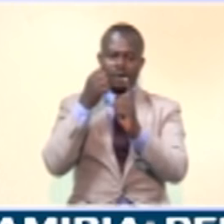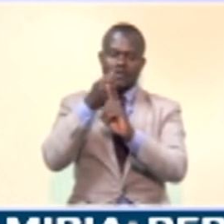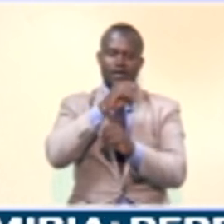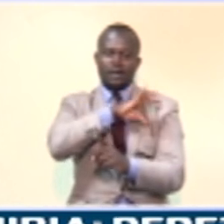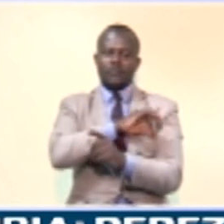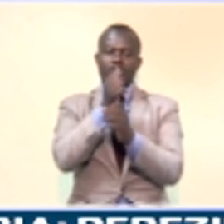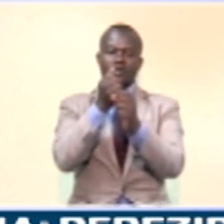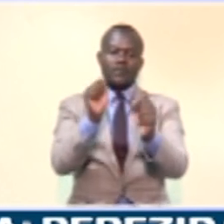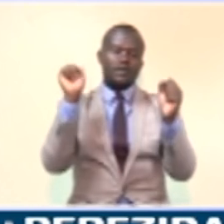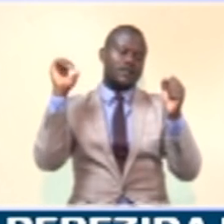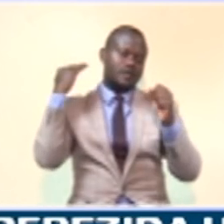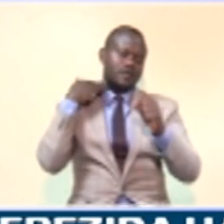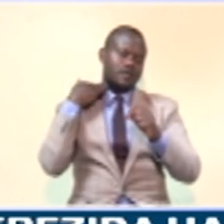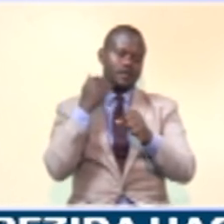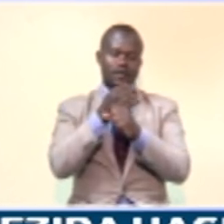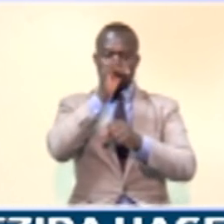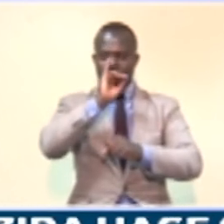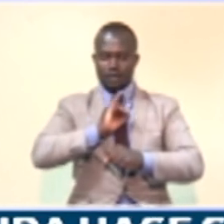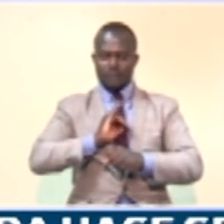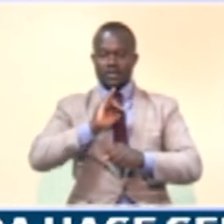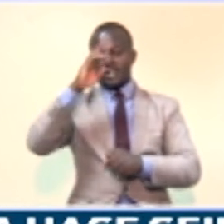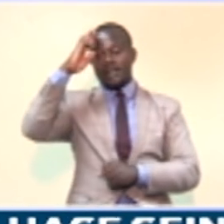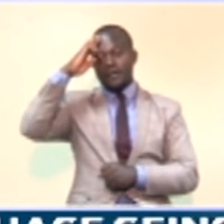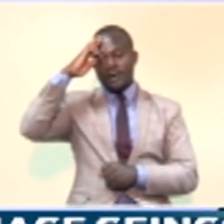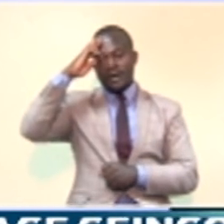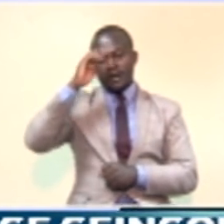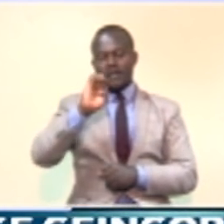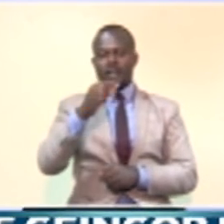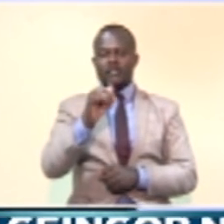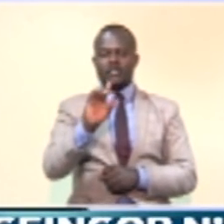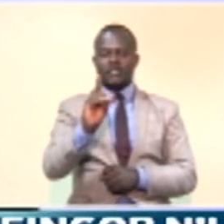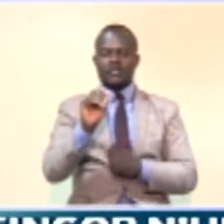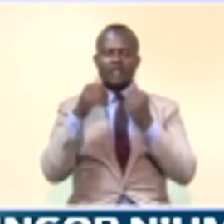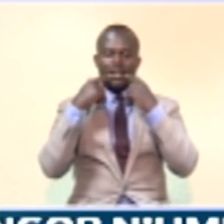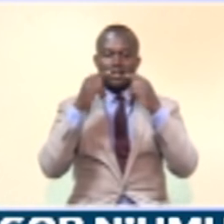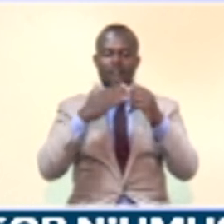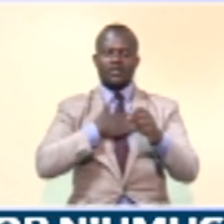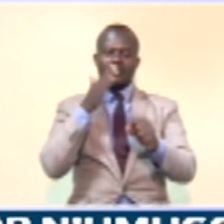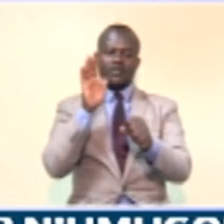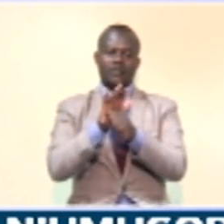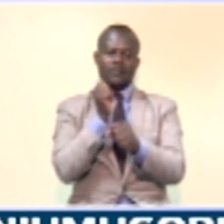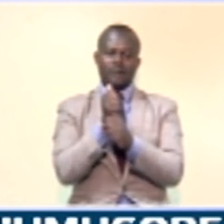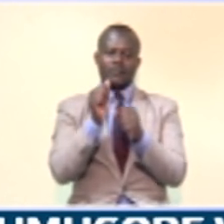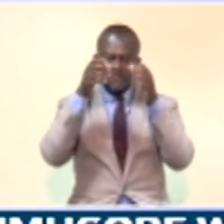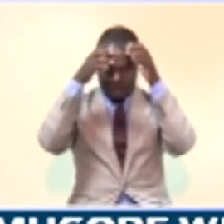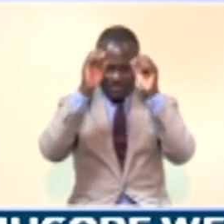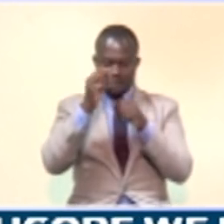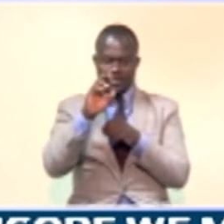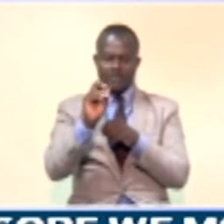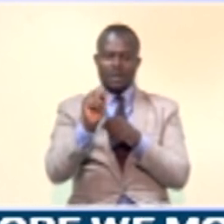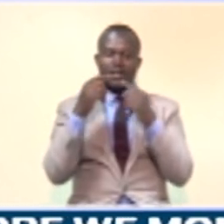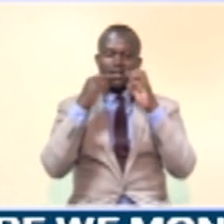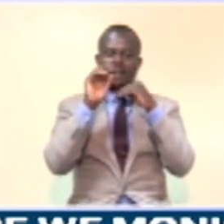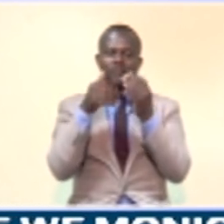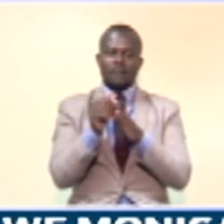inyungu z'abarokotse Jenoside yakorewe Abatutsi Ibuka Egide Nkuranga ashima cyane ibyakozwe na Perezida Macron, akemeza ko